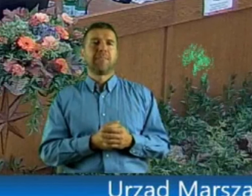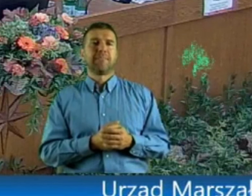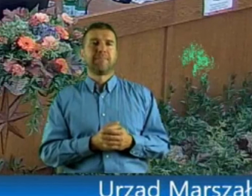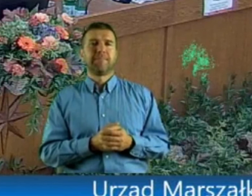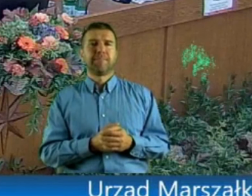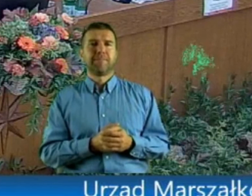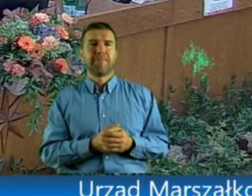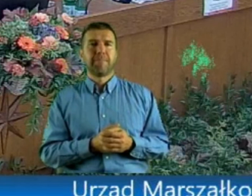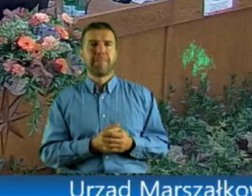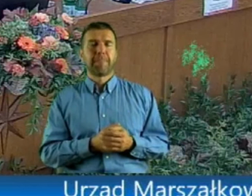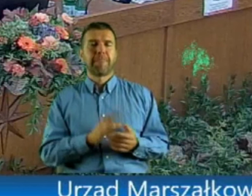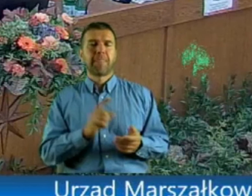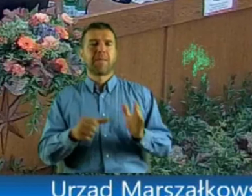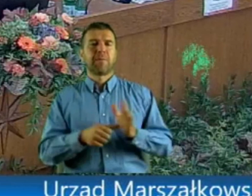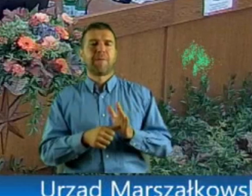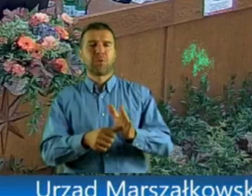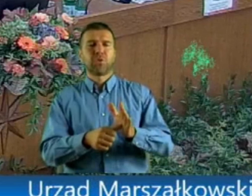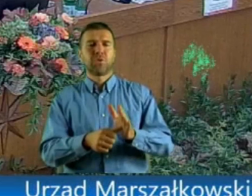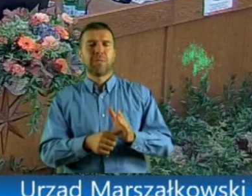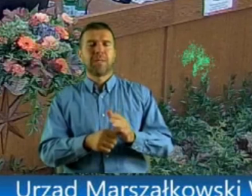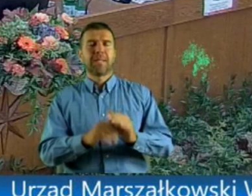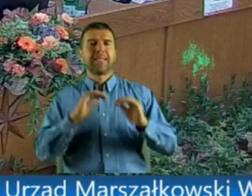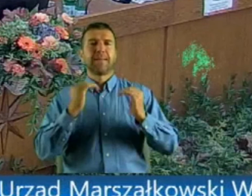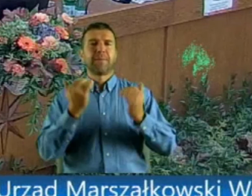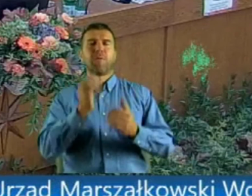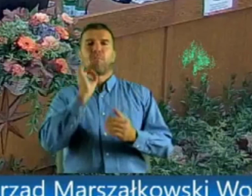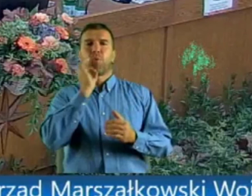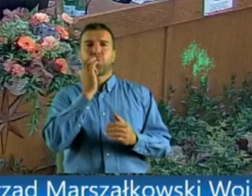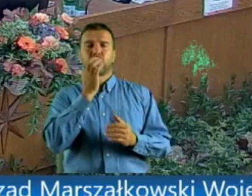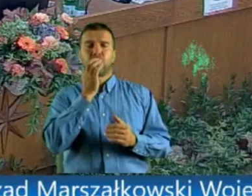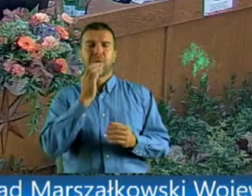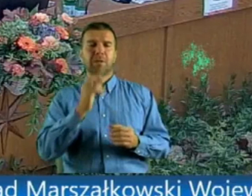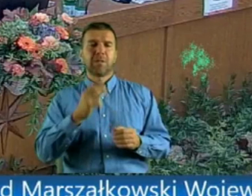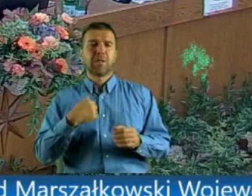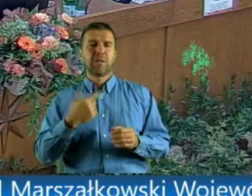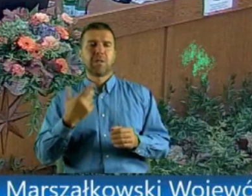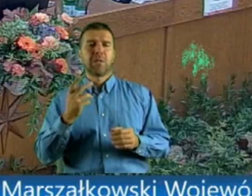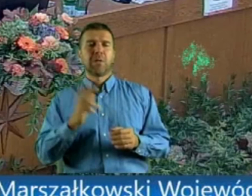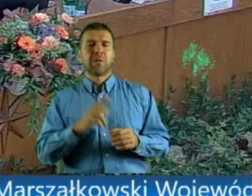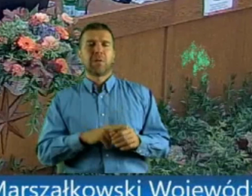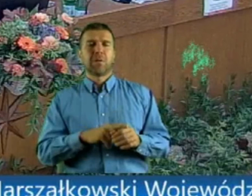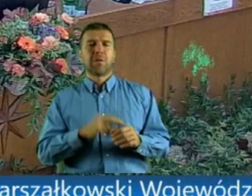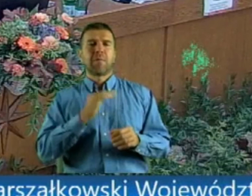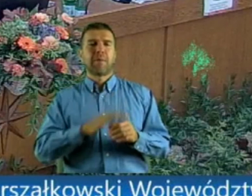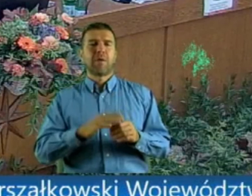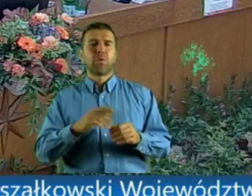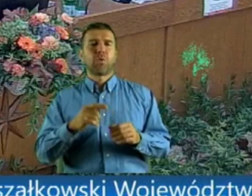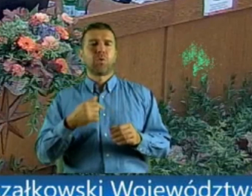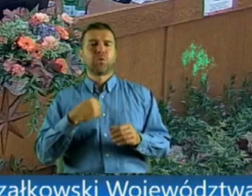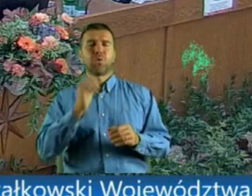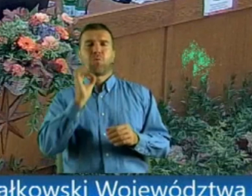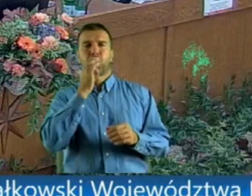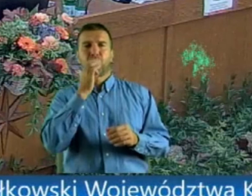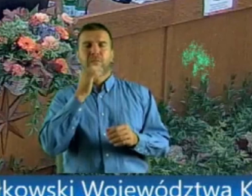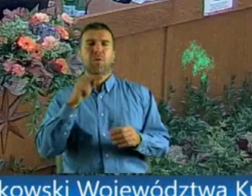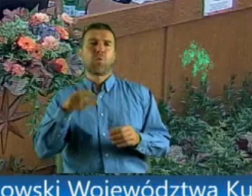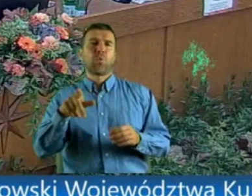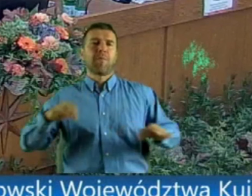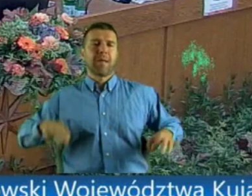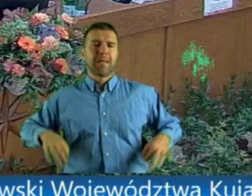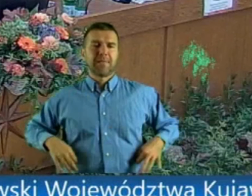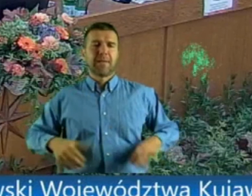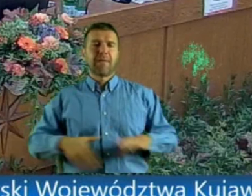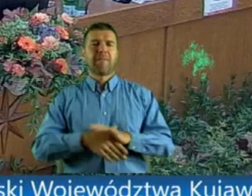z przewodniczącymi sejmików młodzieżowych lub ciał, które pełnią rolę sejmików młodzieżowych u Państwa